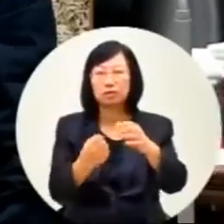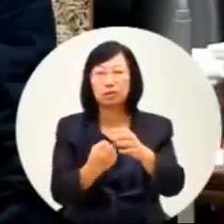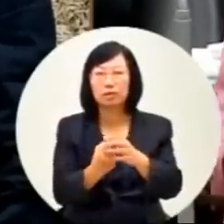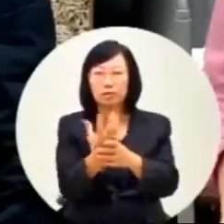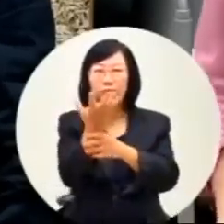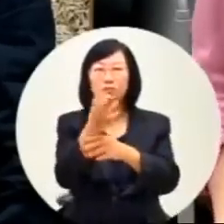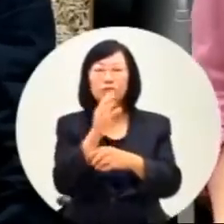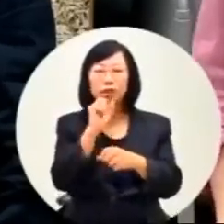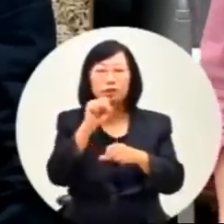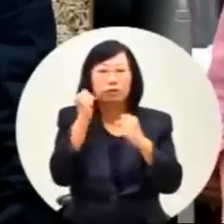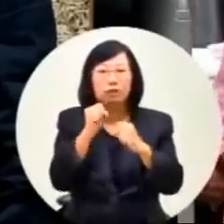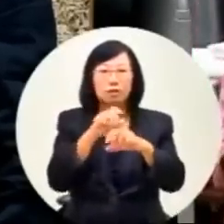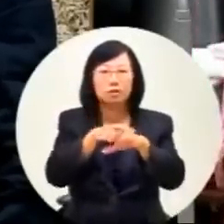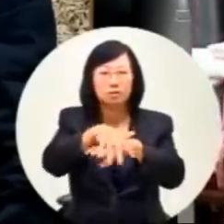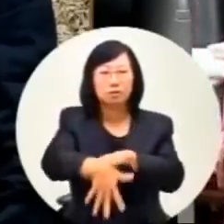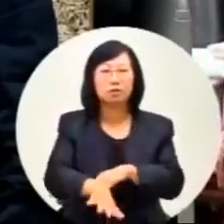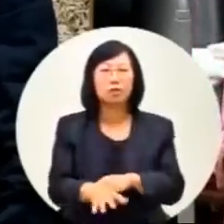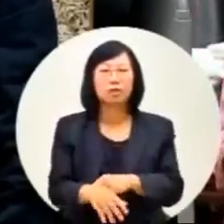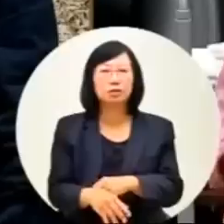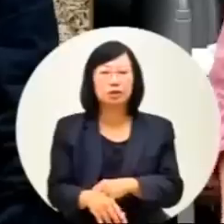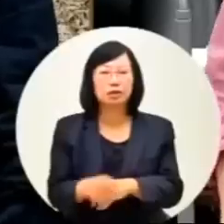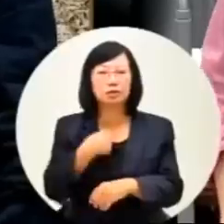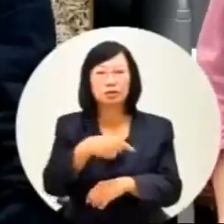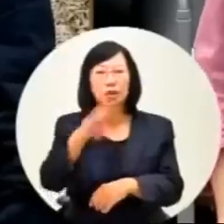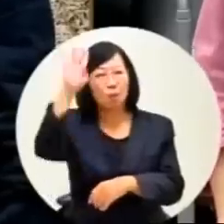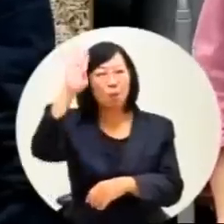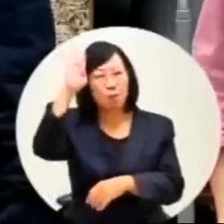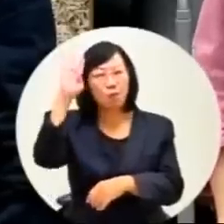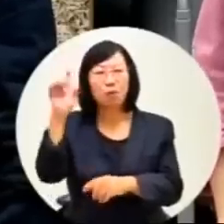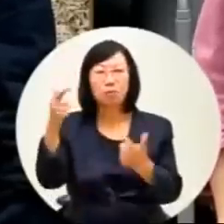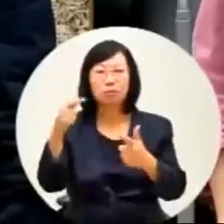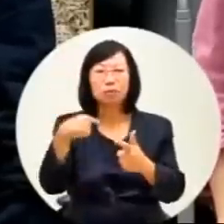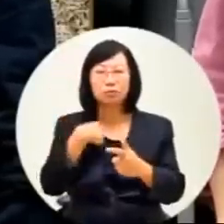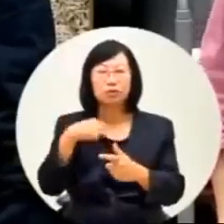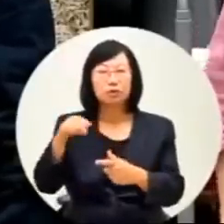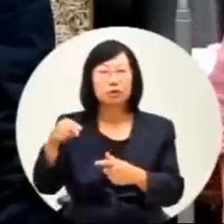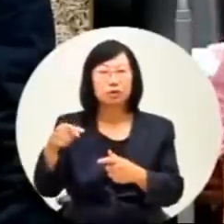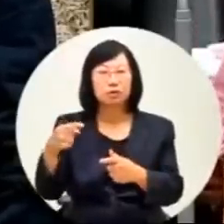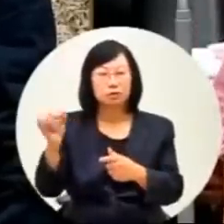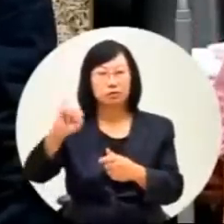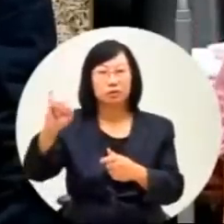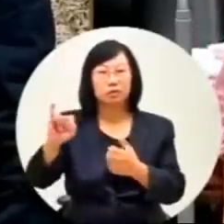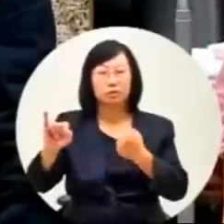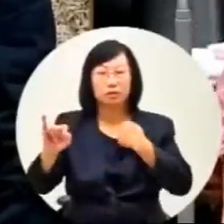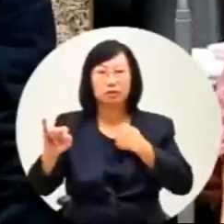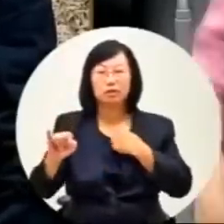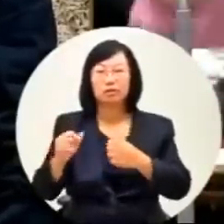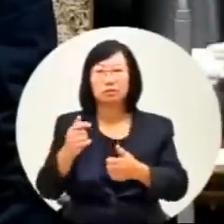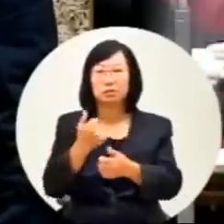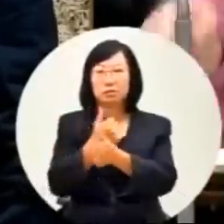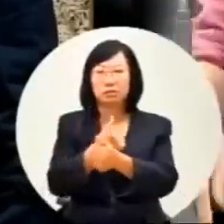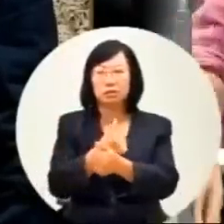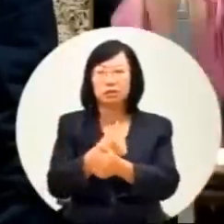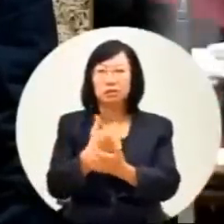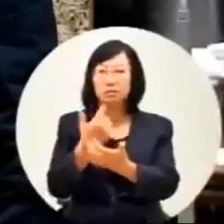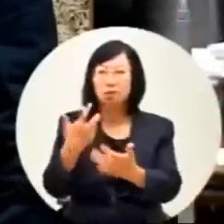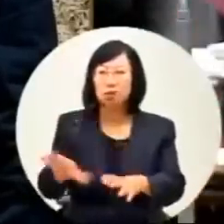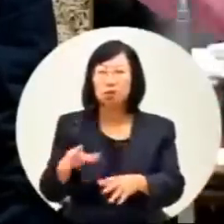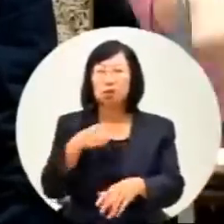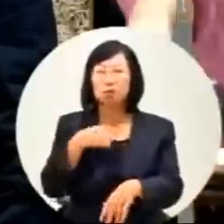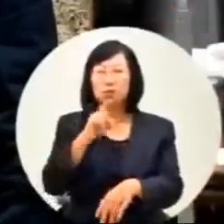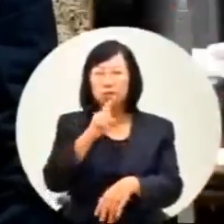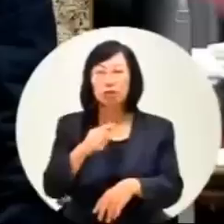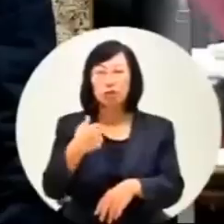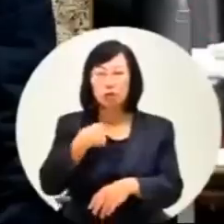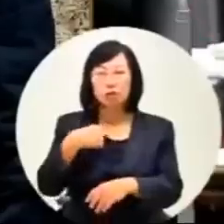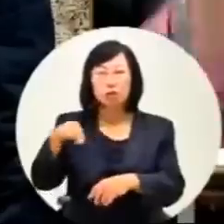道， 他就是弟弟的冷泉啊。 胡说八道， 议员，你不能够因为你比较资深就说我胡说八道，你才胡说八道。 我资深底